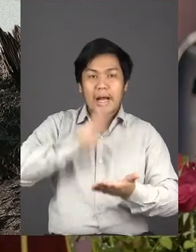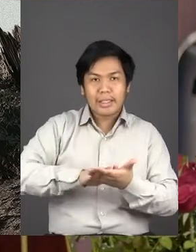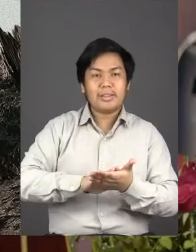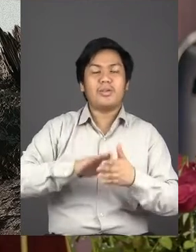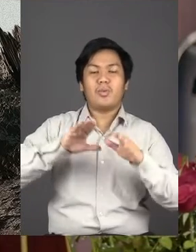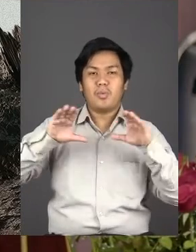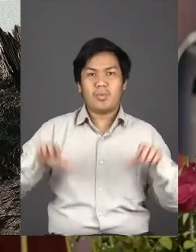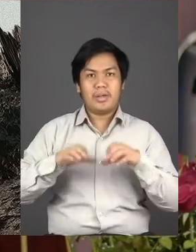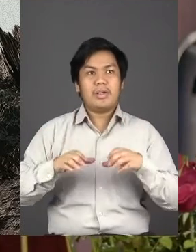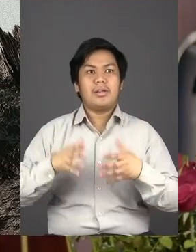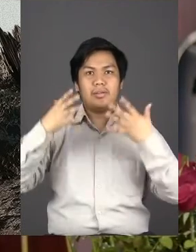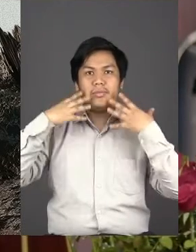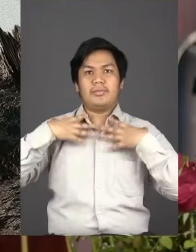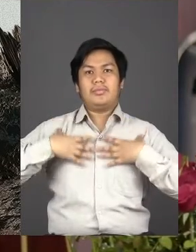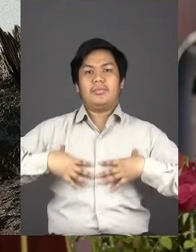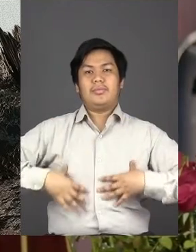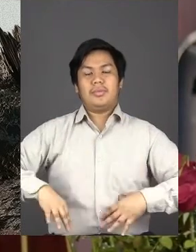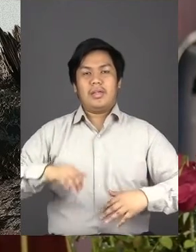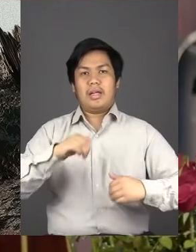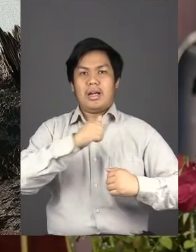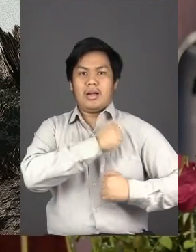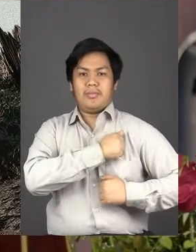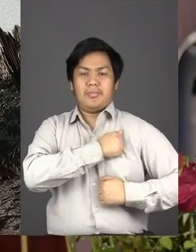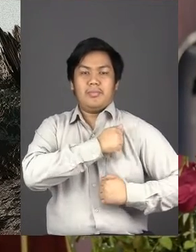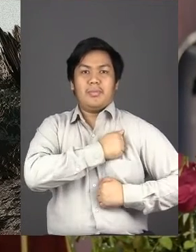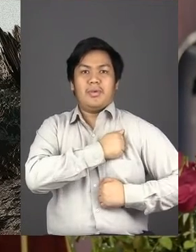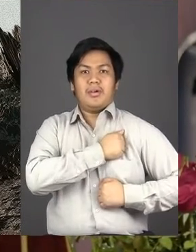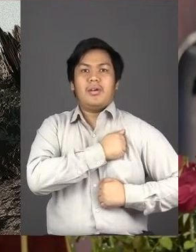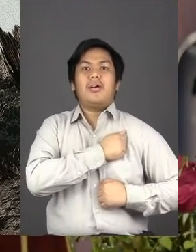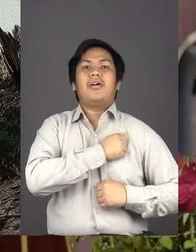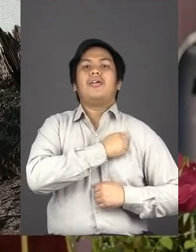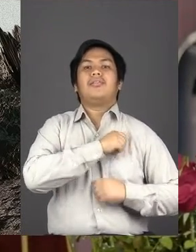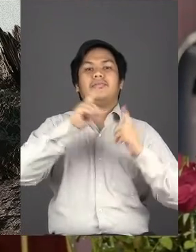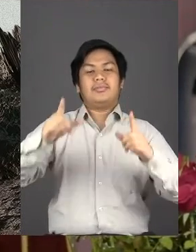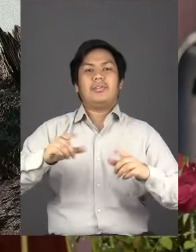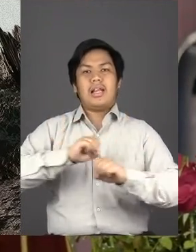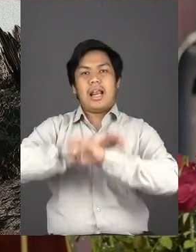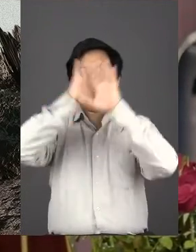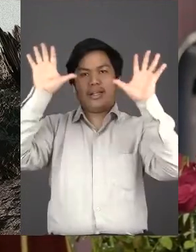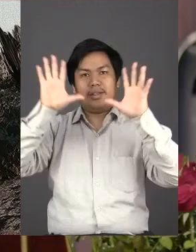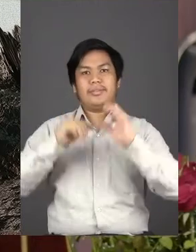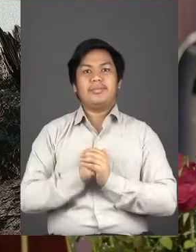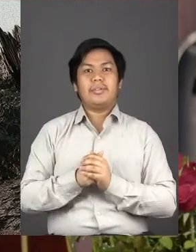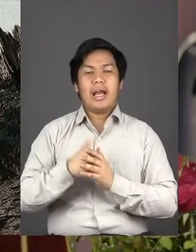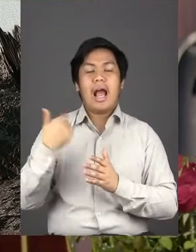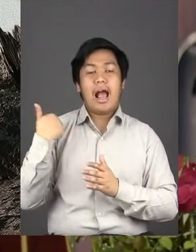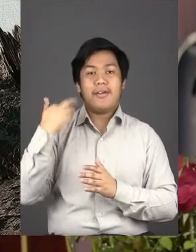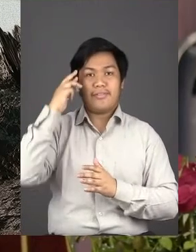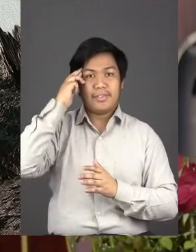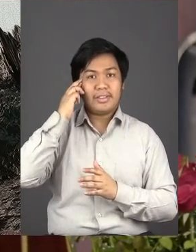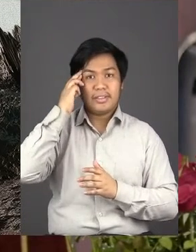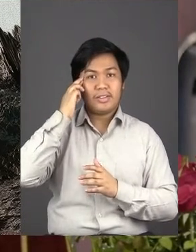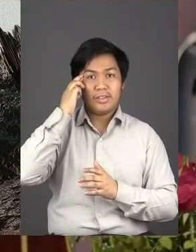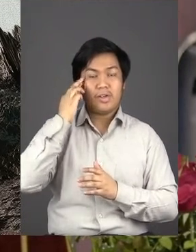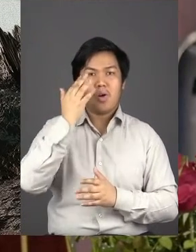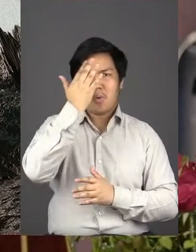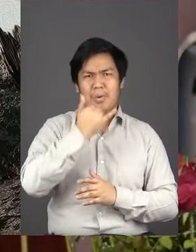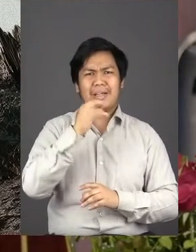the armor of light. Yun po ang sinasabi niya dito. May dahilan po kung bakit kailangan